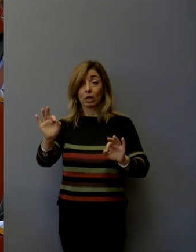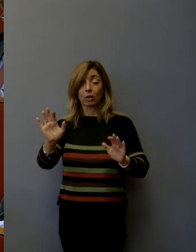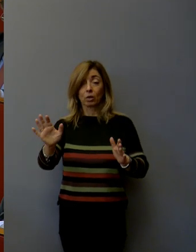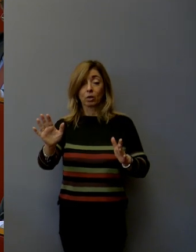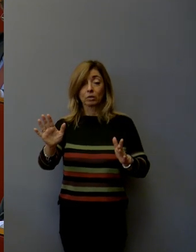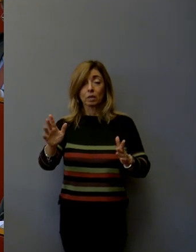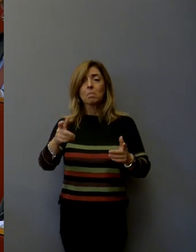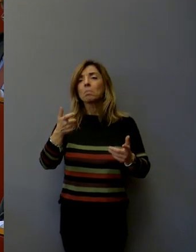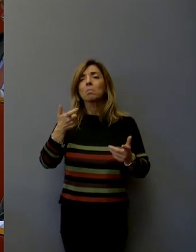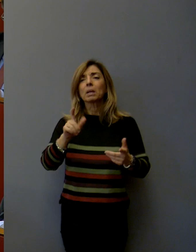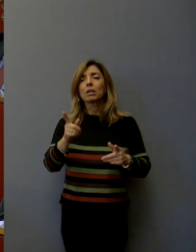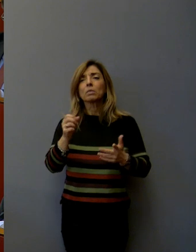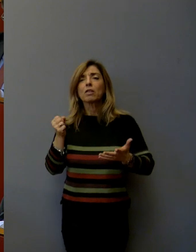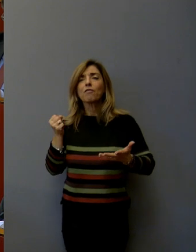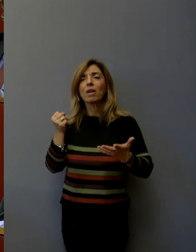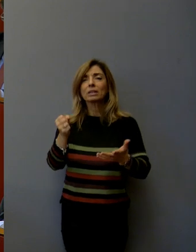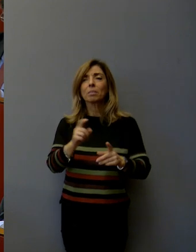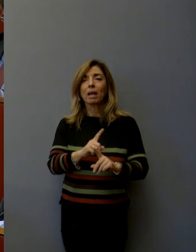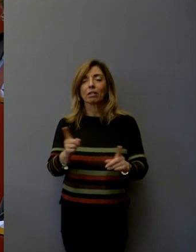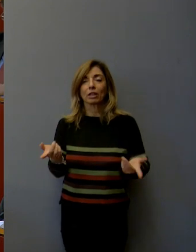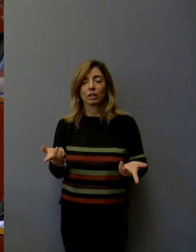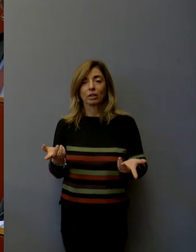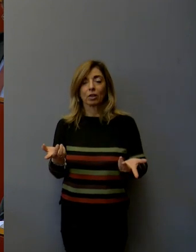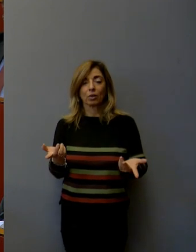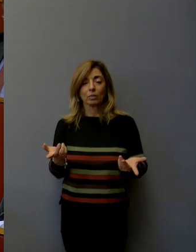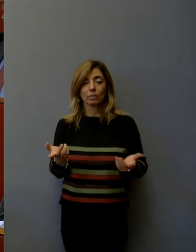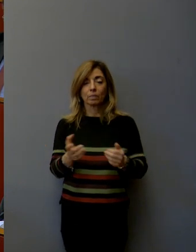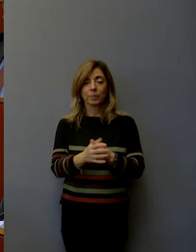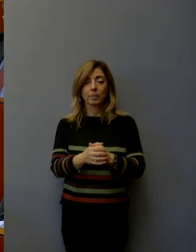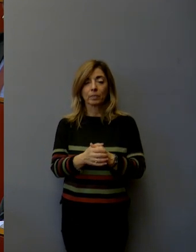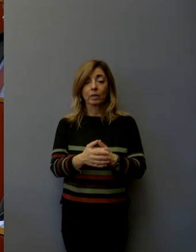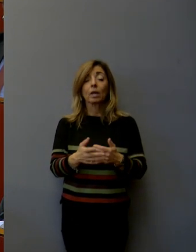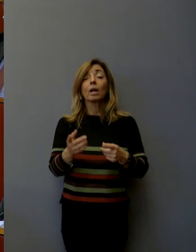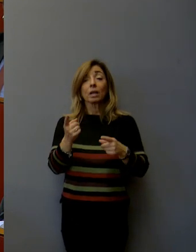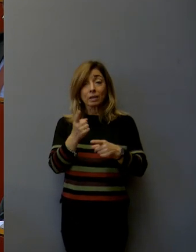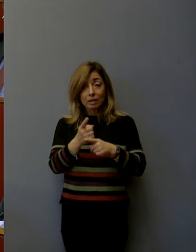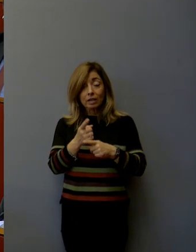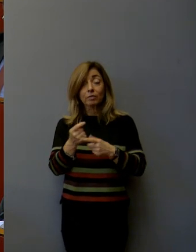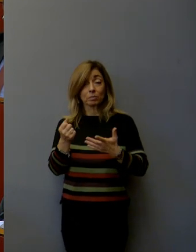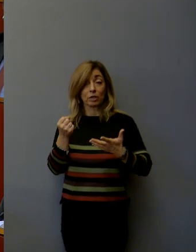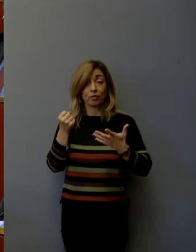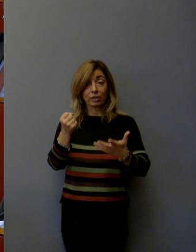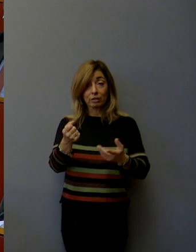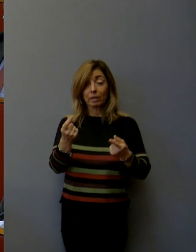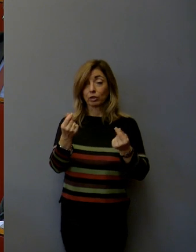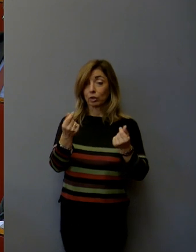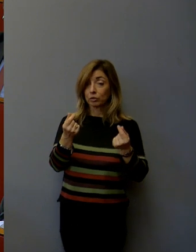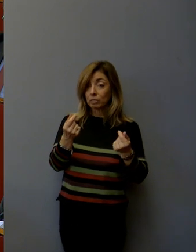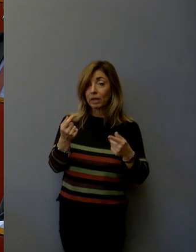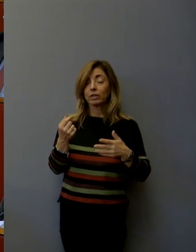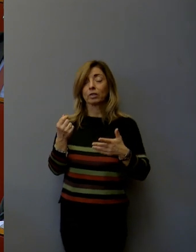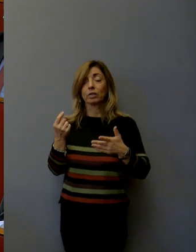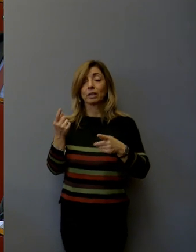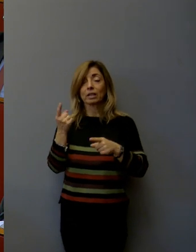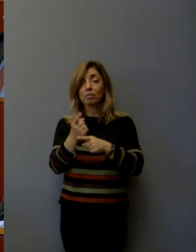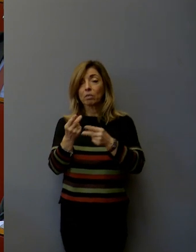non investirci in termini di pensiero e di investimento economico e in termini di progettazione